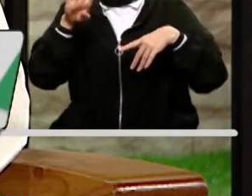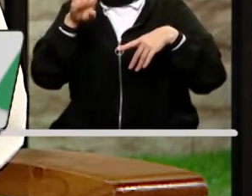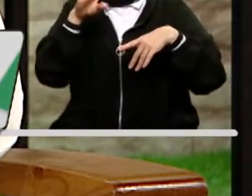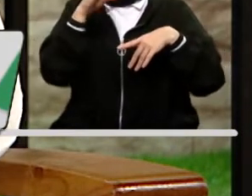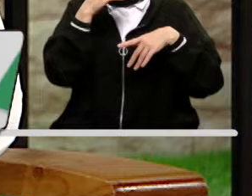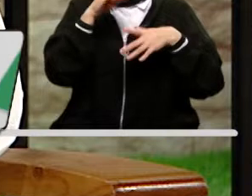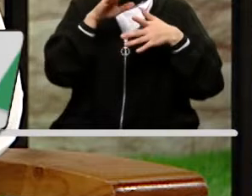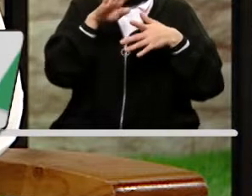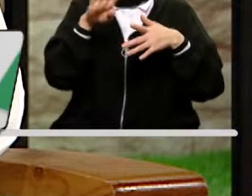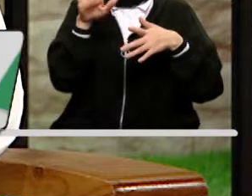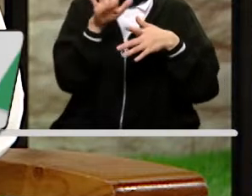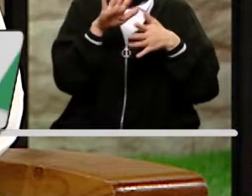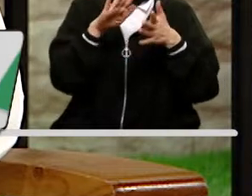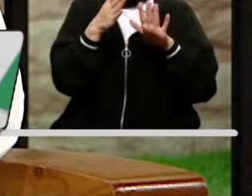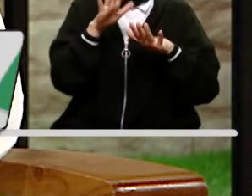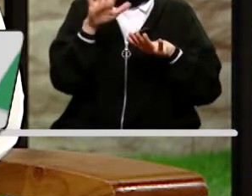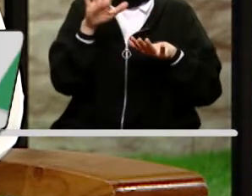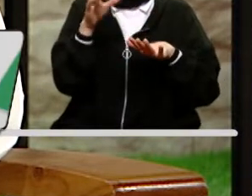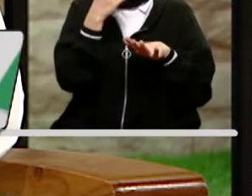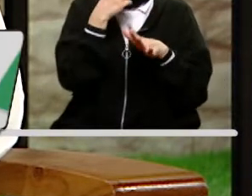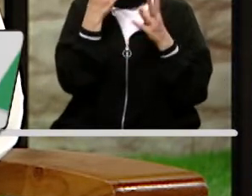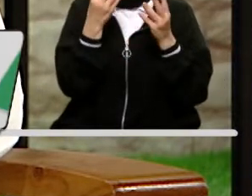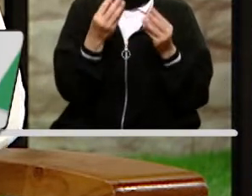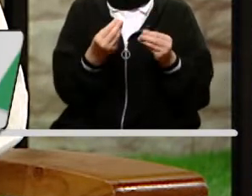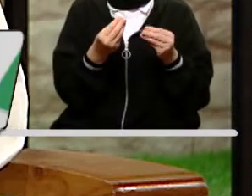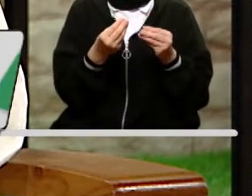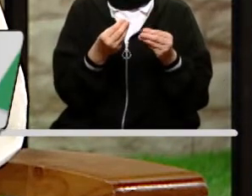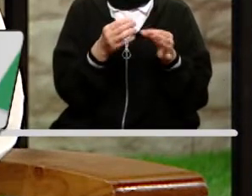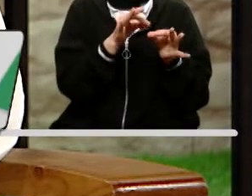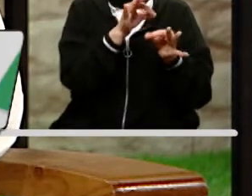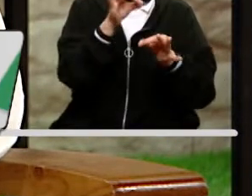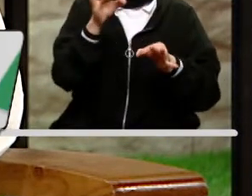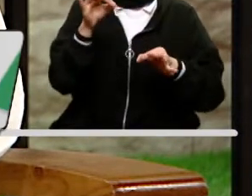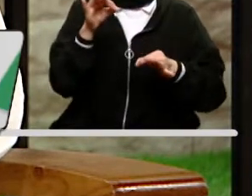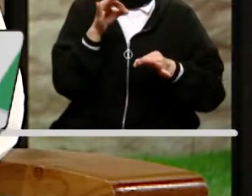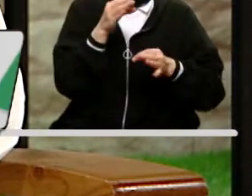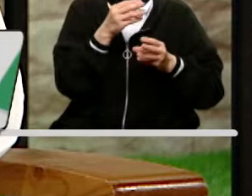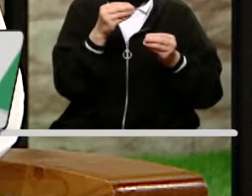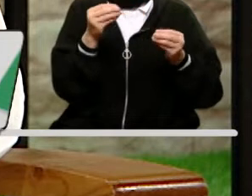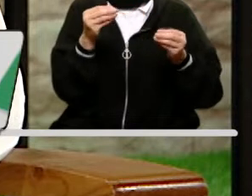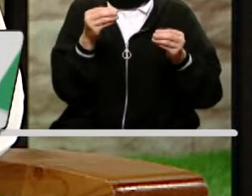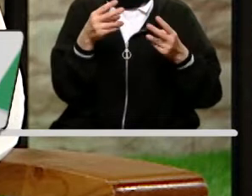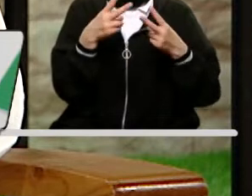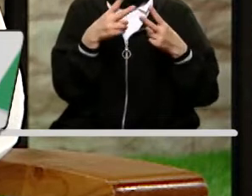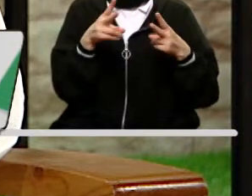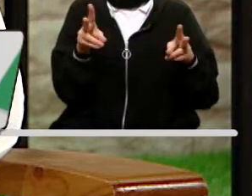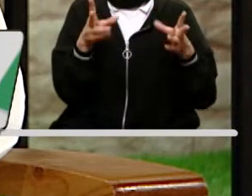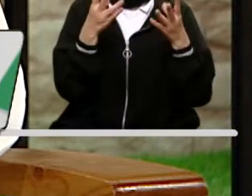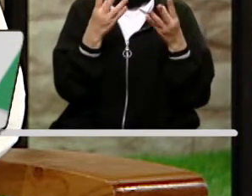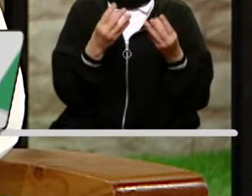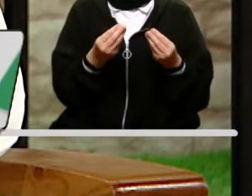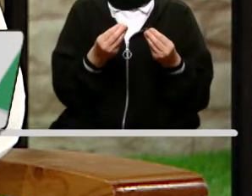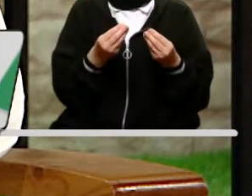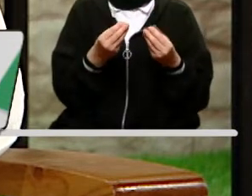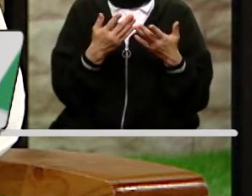üst versiyon. Çünkü biraz daha bu konuda çok böyle cam fanuslarda yetişen çocuklar olmadık. Deneyimledik hayatı.